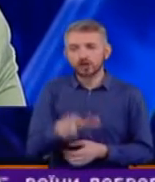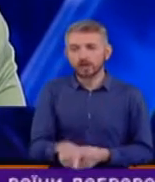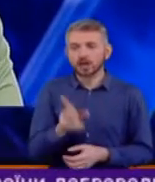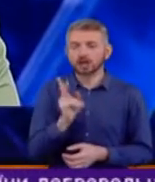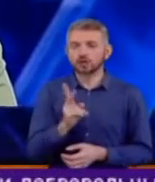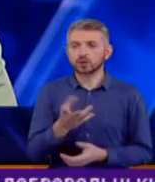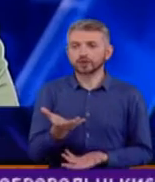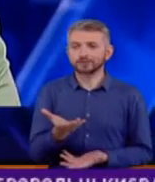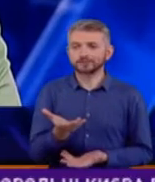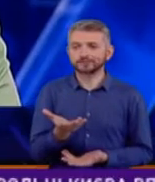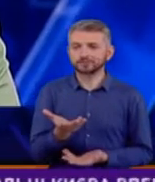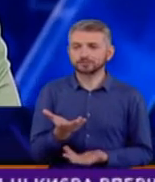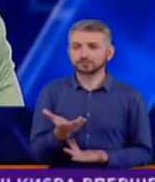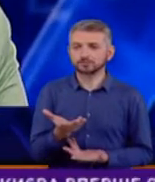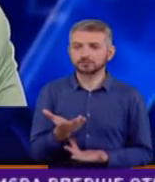который